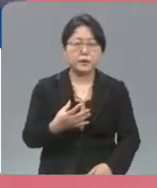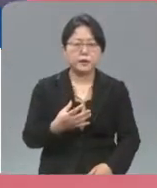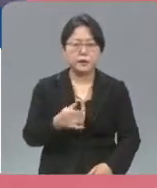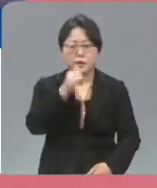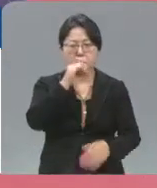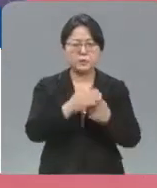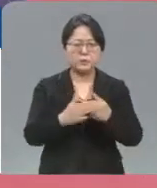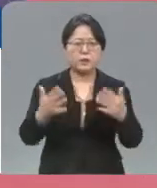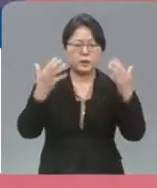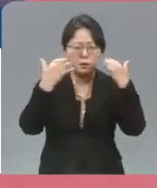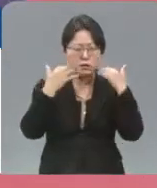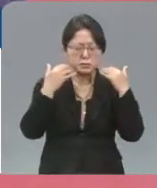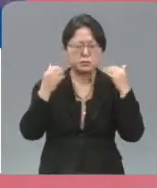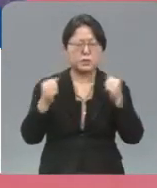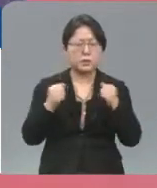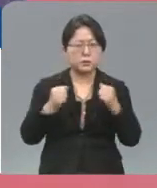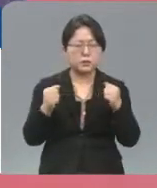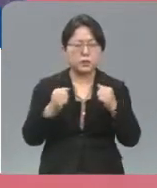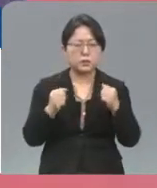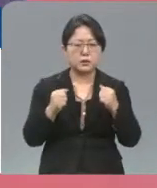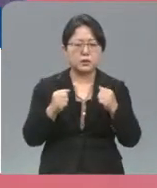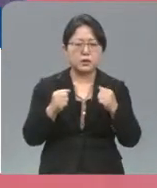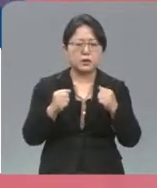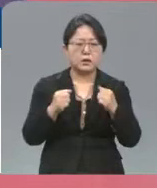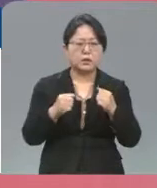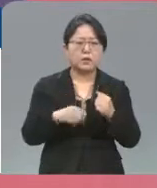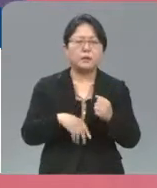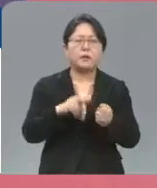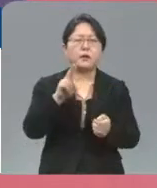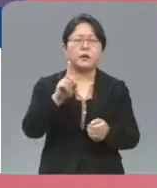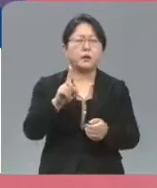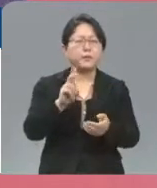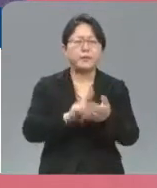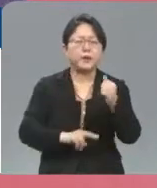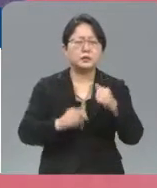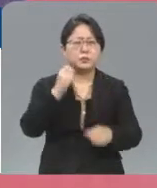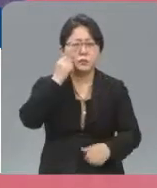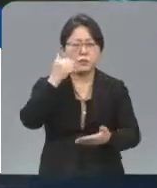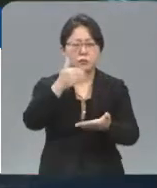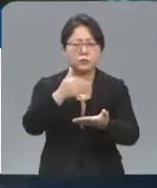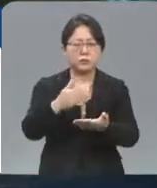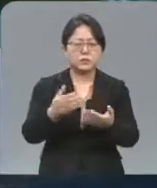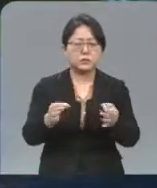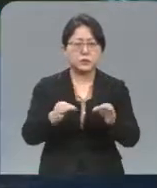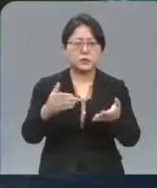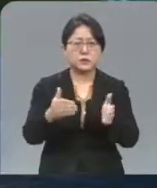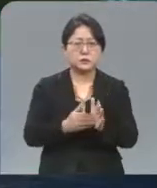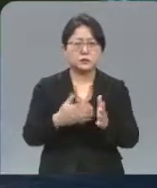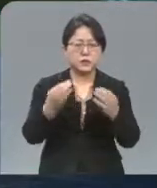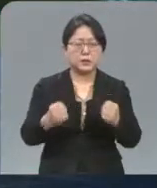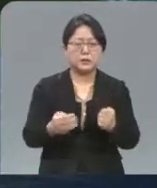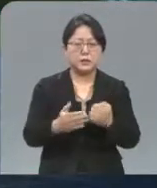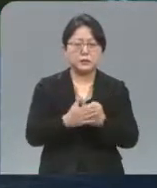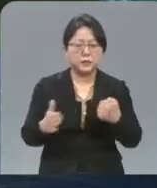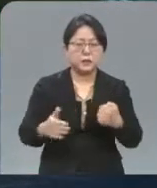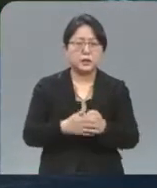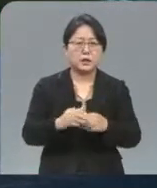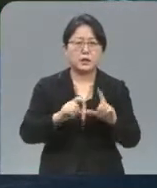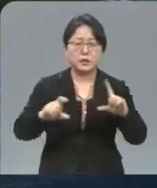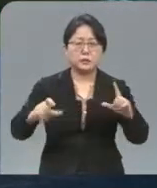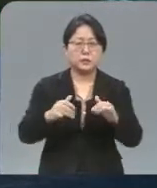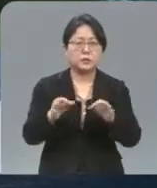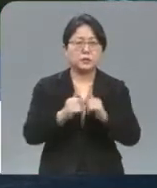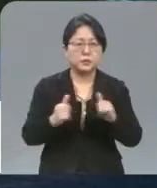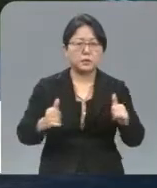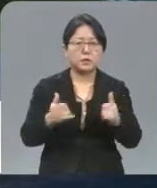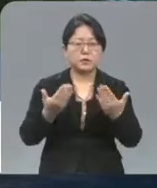입장이죠. 여름 같은 한겨울 같은 경우에는 뭐 흔히 말하는 마스크 못 하고 가시는 분들도 많죠. 상황이 이렇다 보니 일부 상인들이